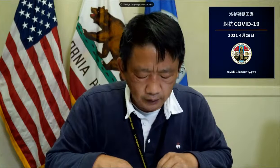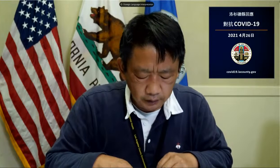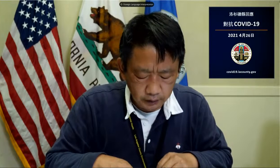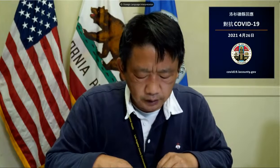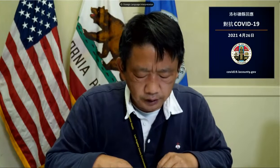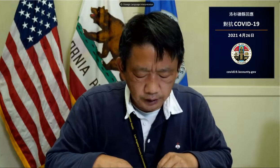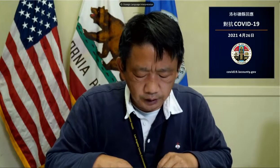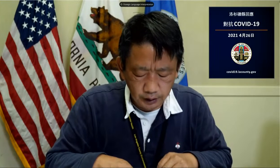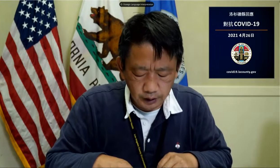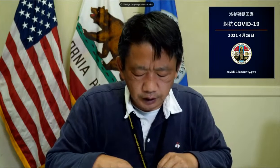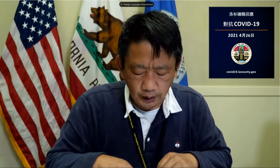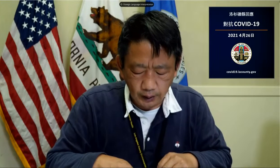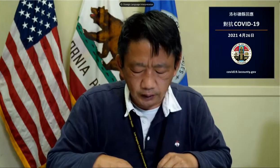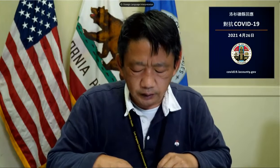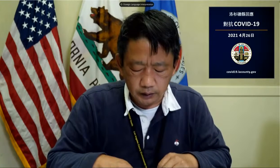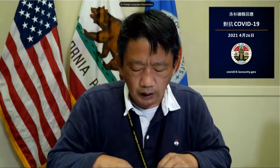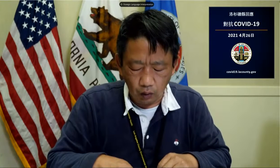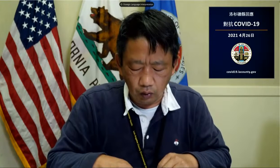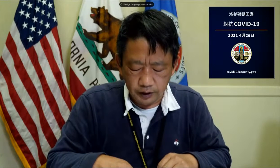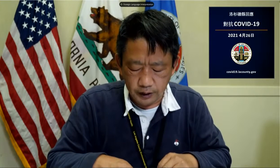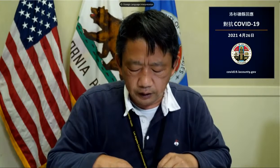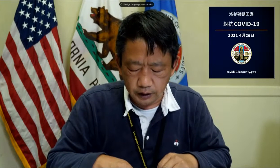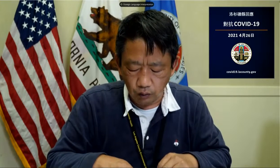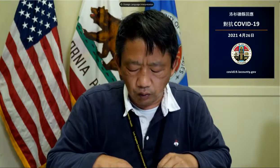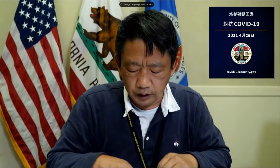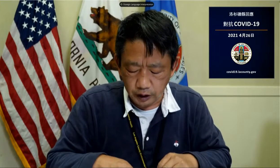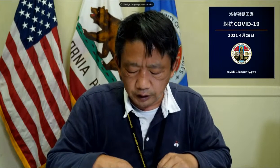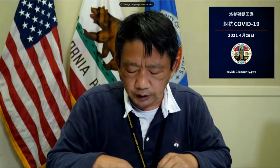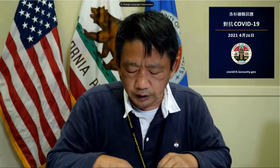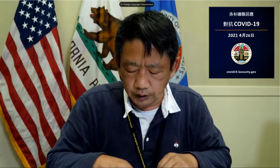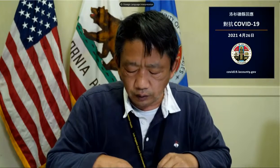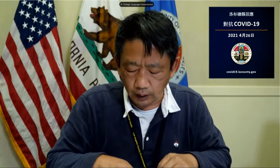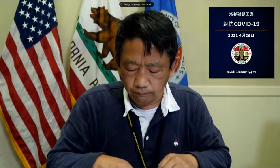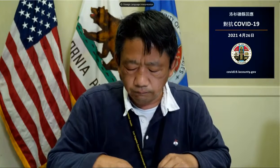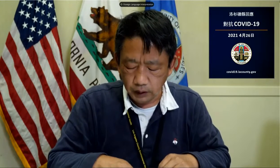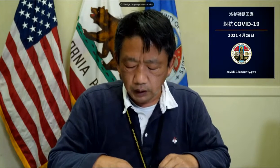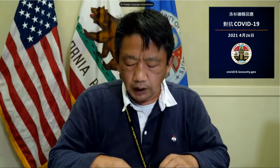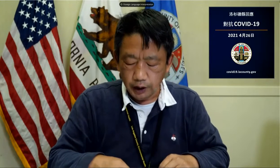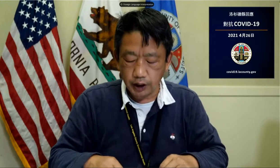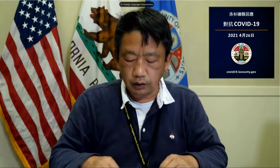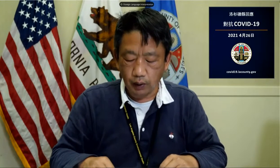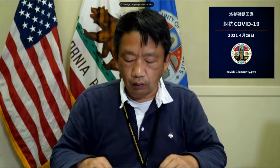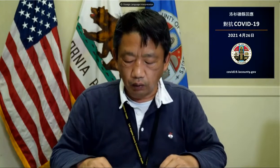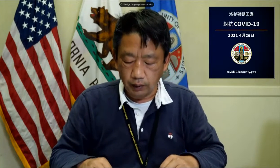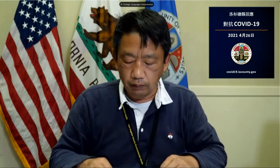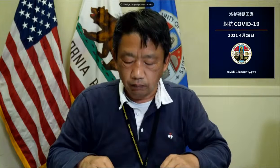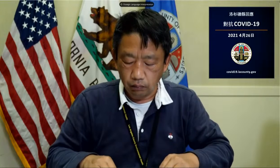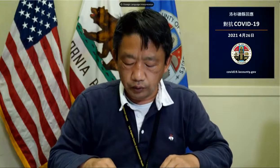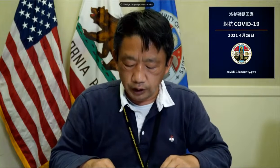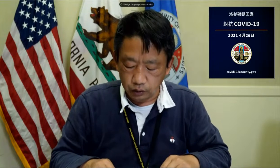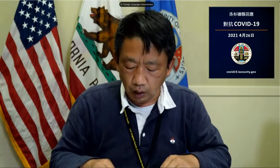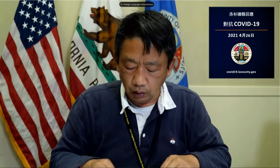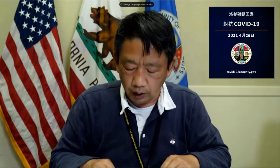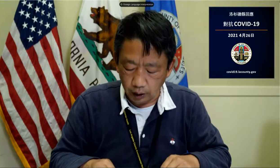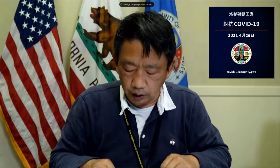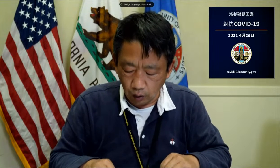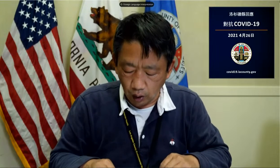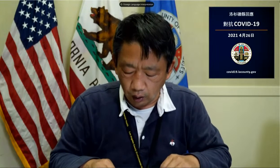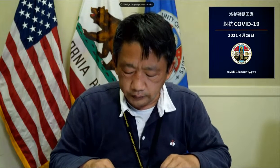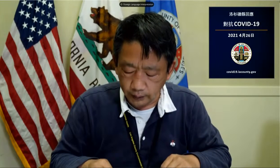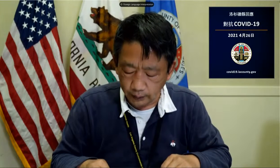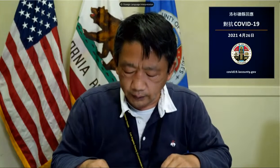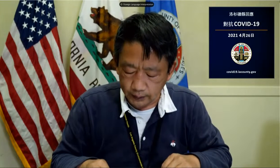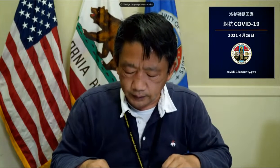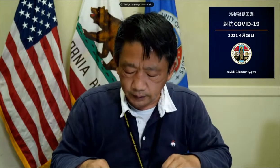其他地方正经历的一切，让我们想起我们曾经经历过的。尽管我们目前的状况已